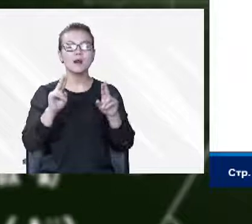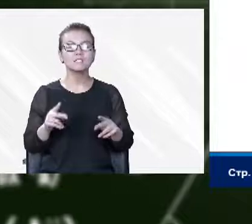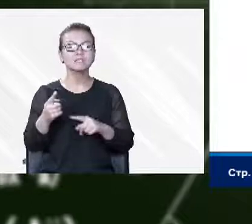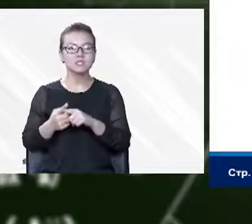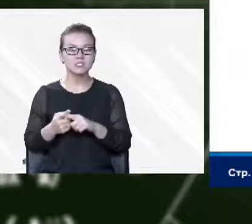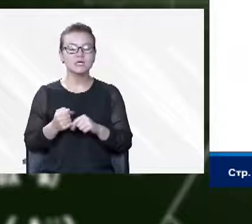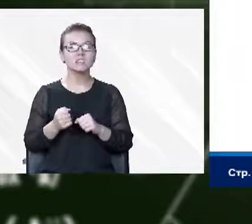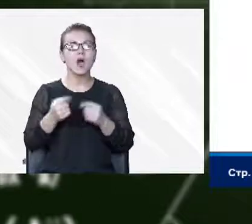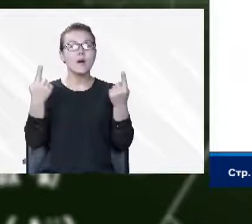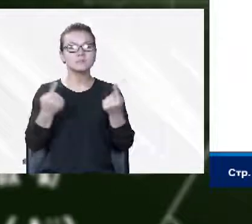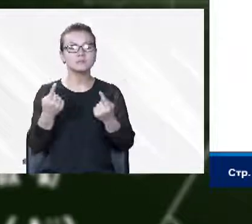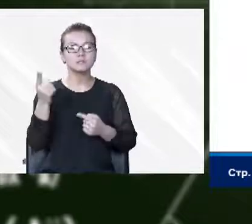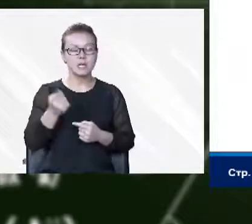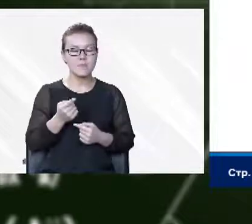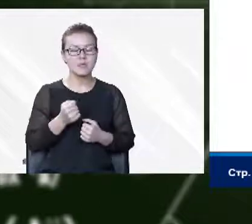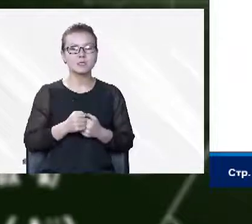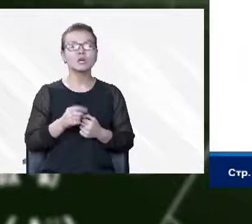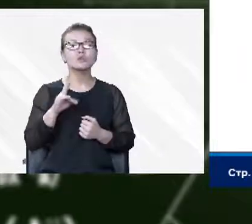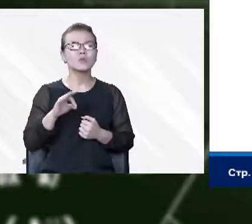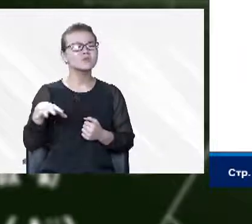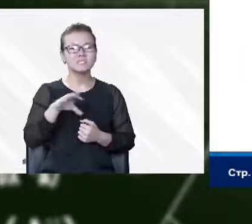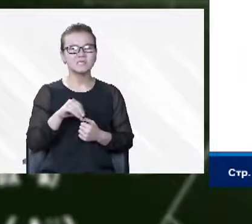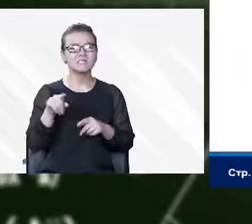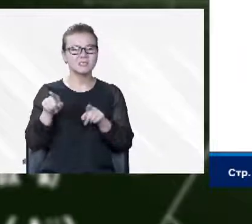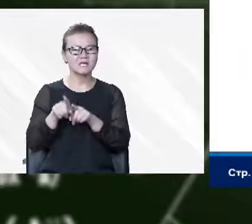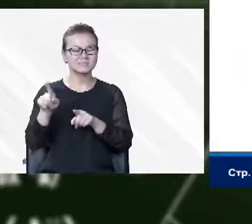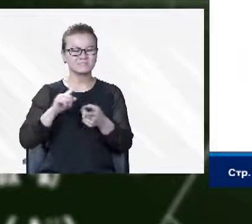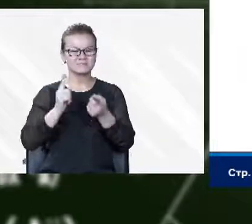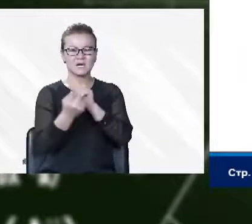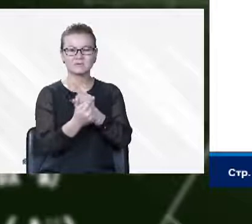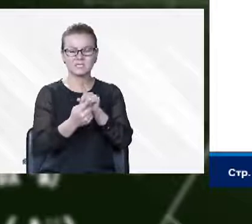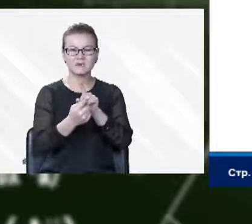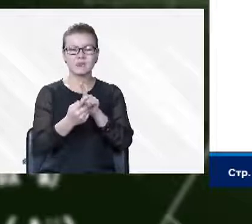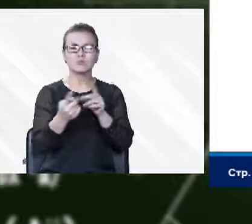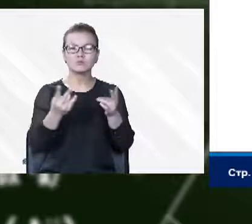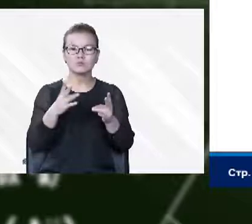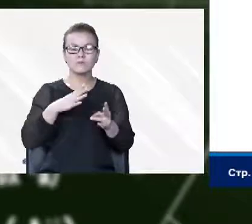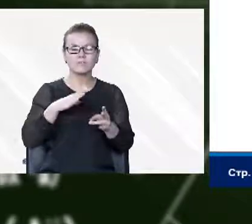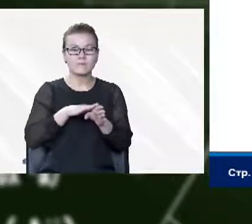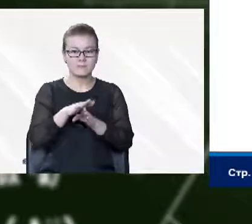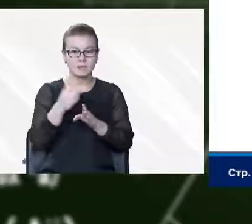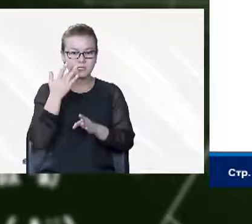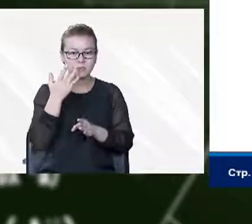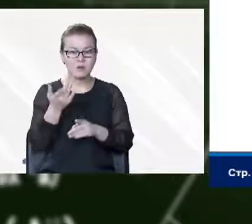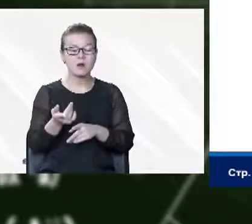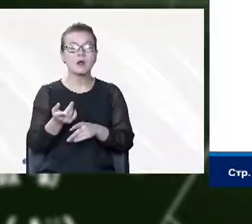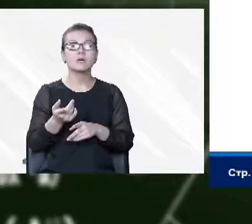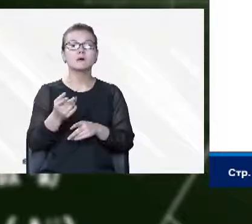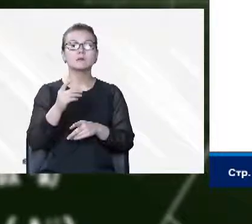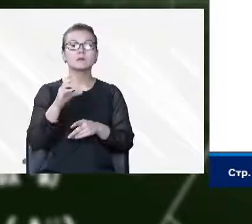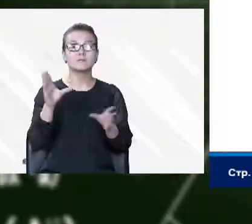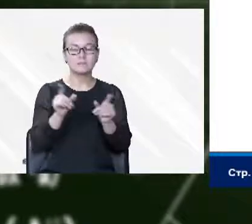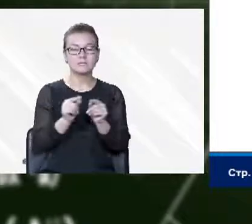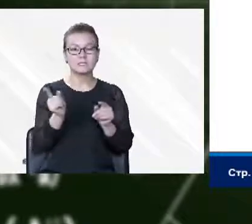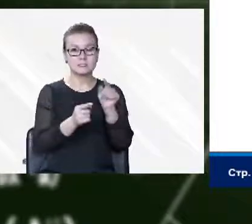сложения обыкновенных дробей, но все те преобразования, которые нужно было выполнять со